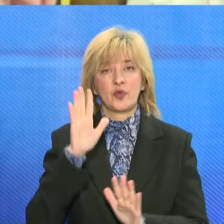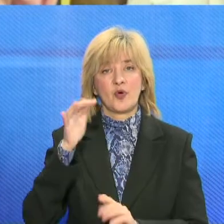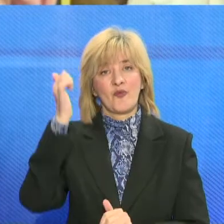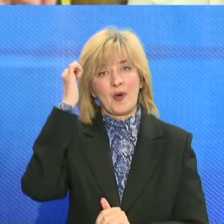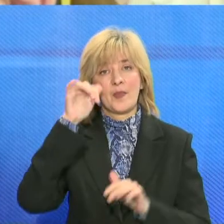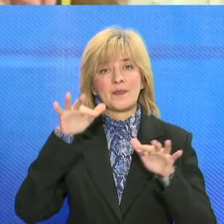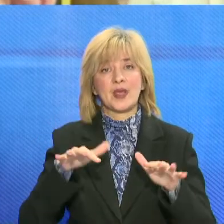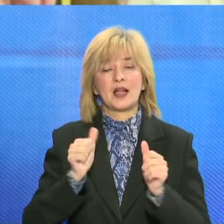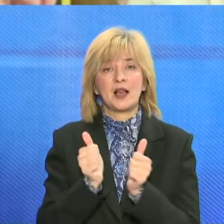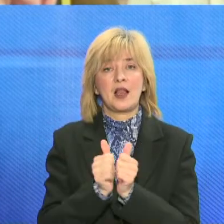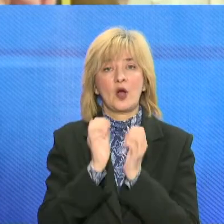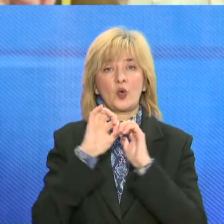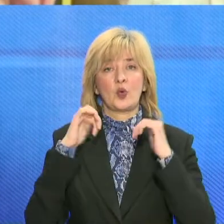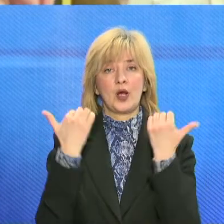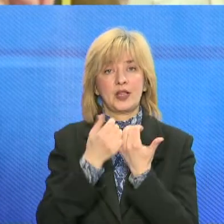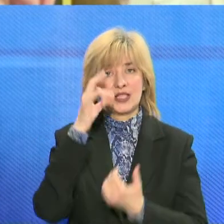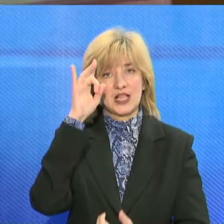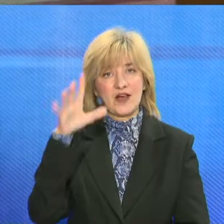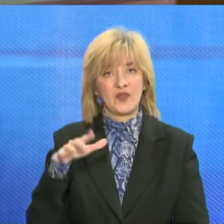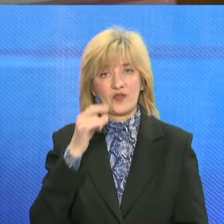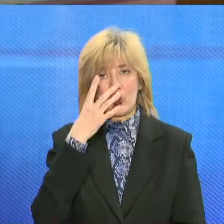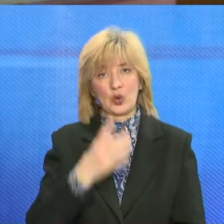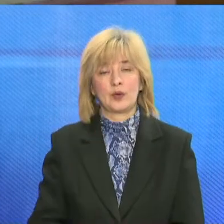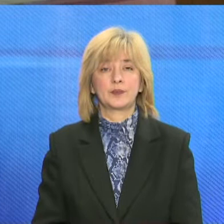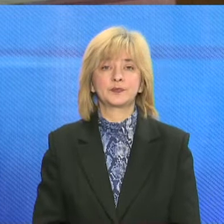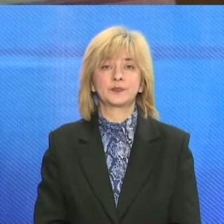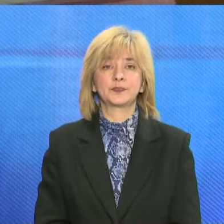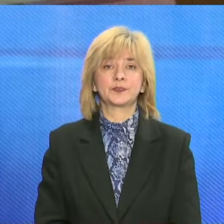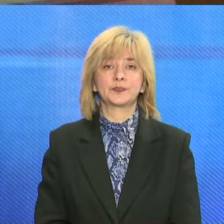для кургана славы у Гродне.